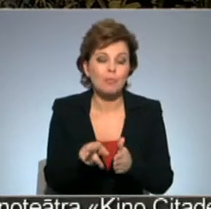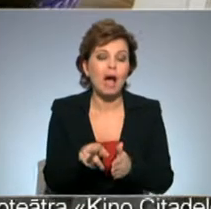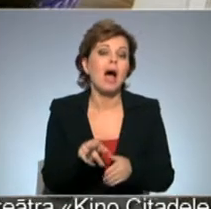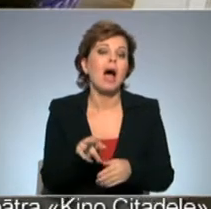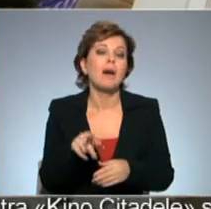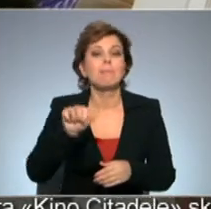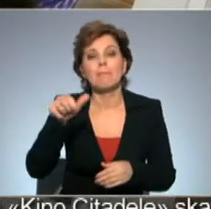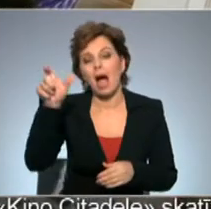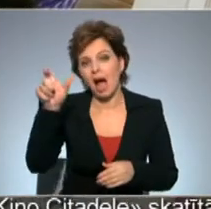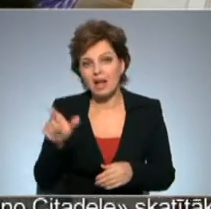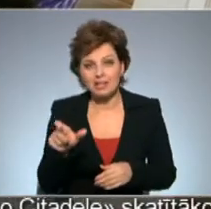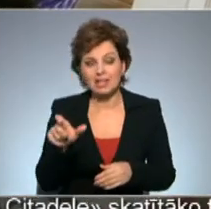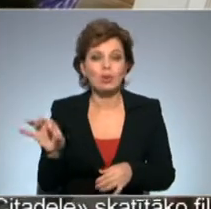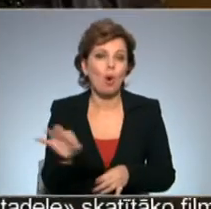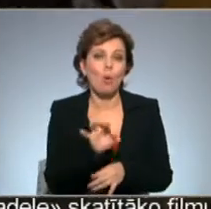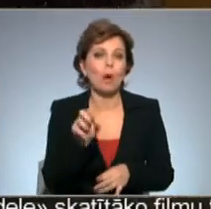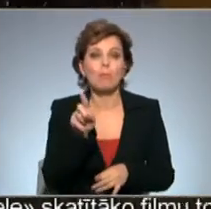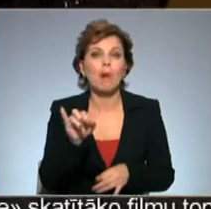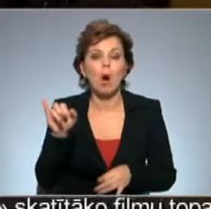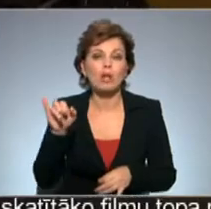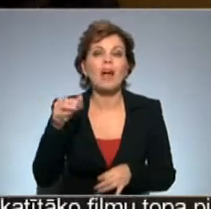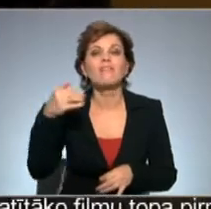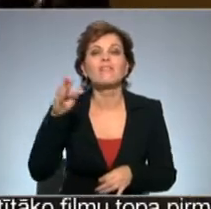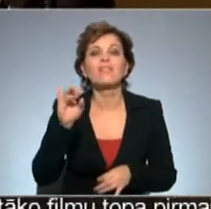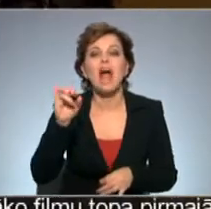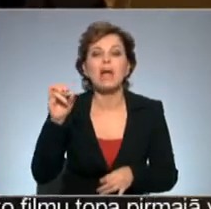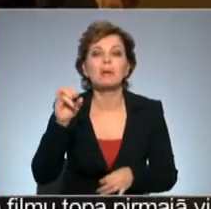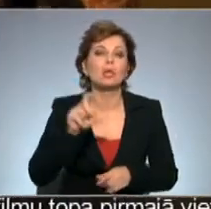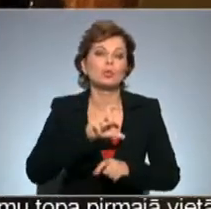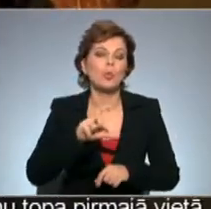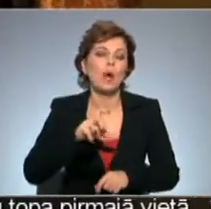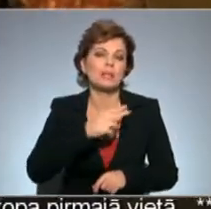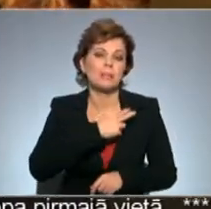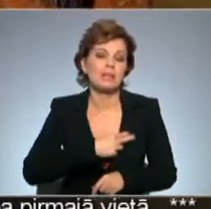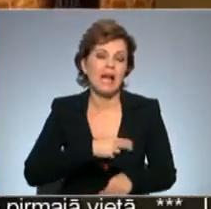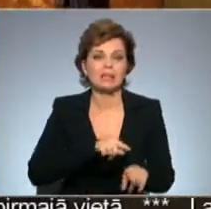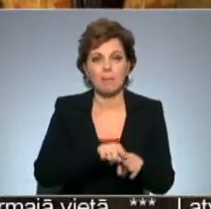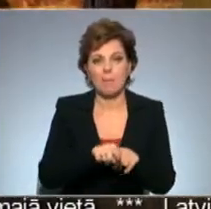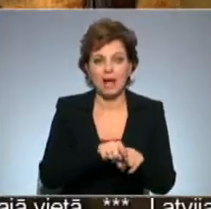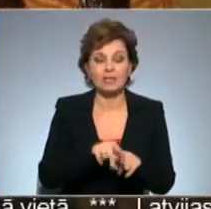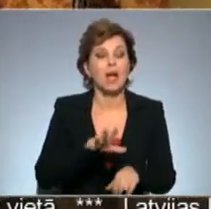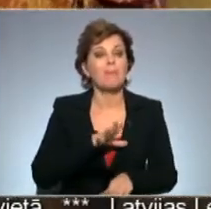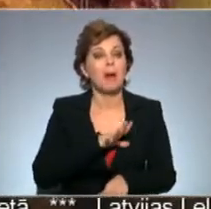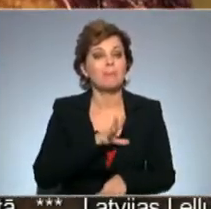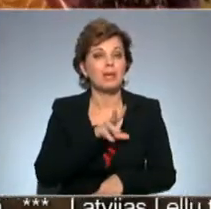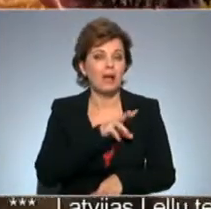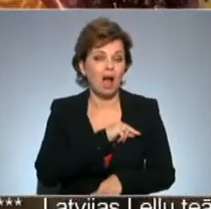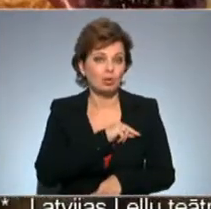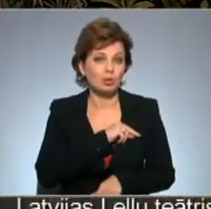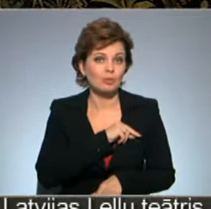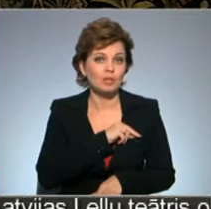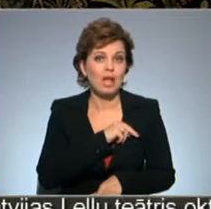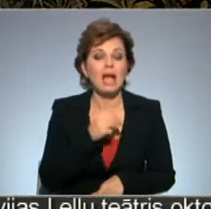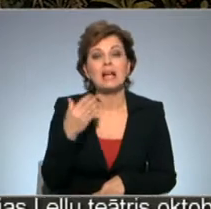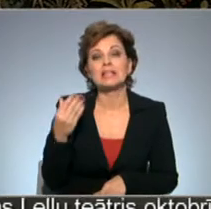Jāpiebilst, ka mākslinieca ir komponista Raimonda Paula, Igora Freimaņa skolas biedra māsa. Man bija tāds gandarījums, ka viņš